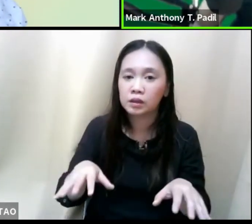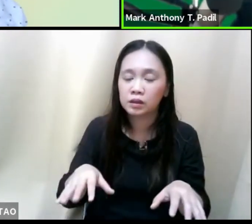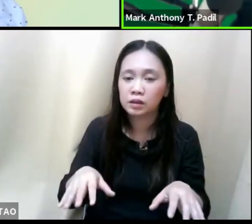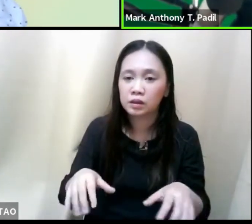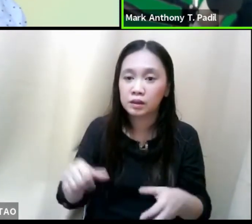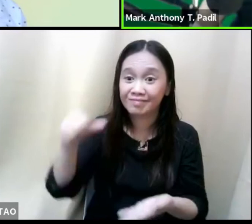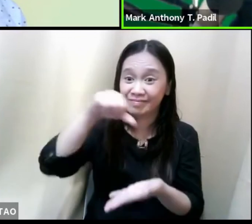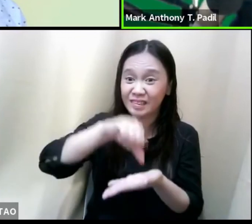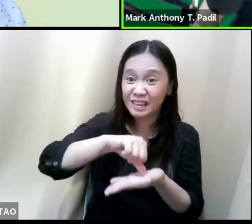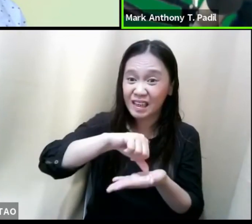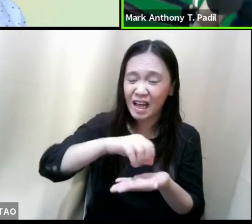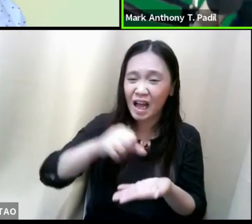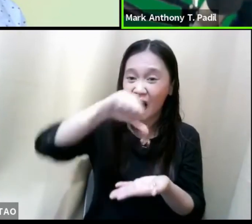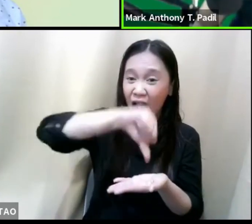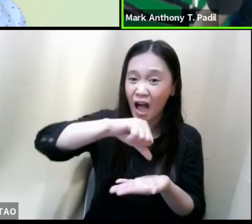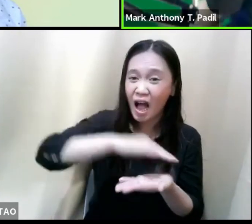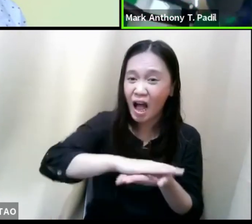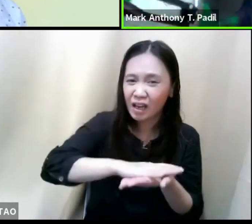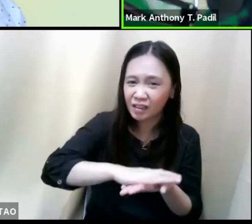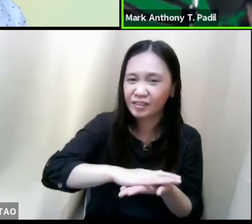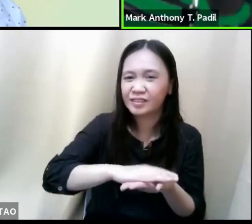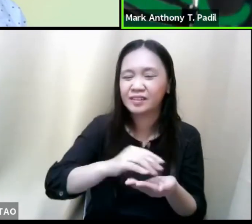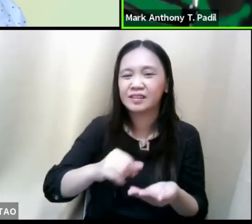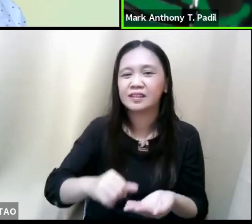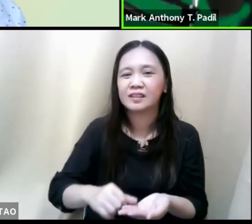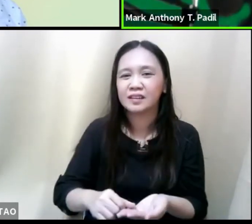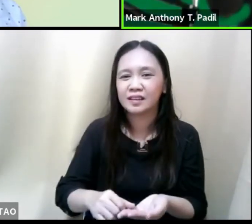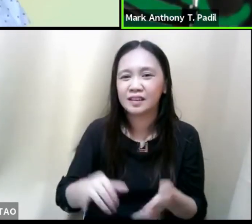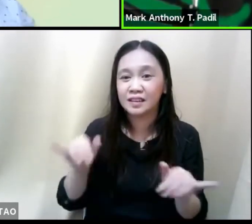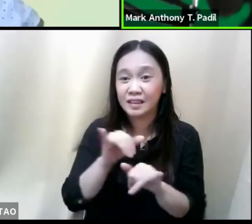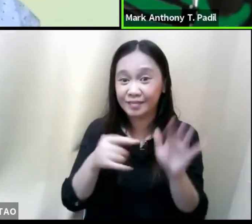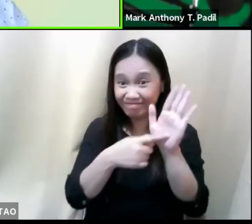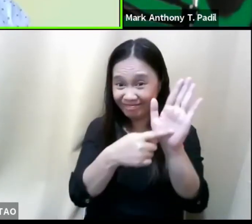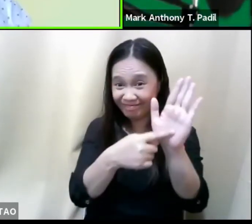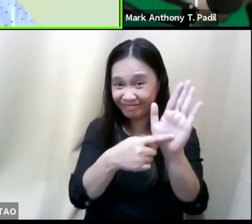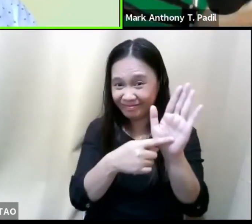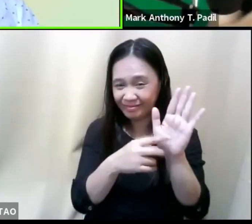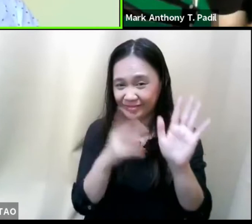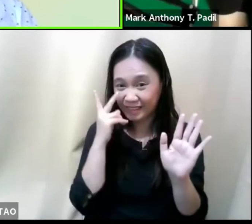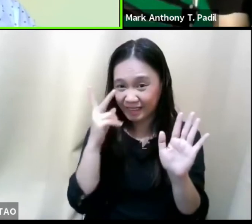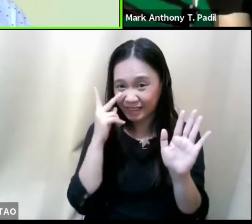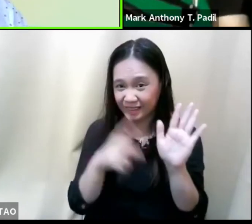alcohol, nagdigalon. Okay? Kagaya po na nakikita nyo ngayon.